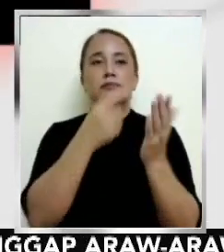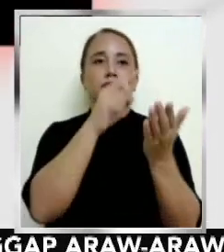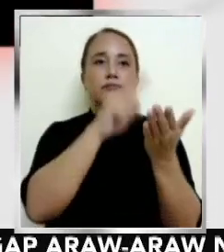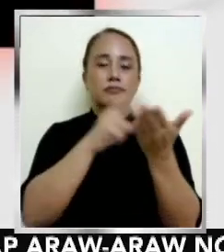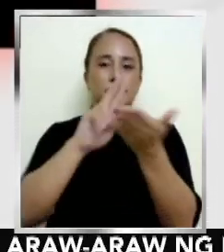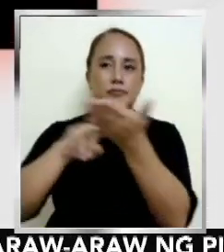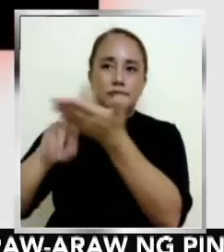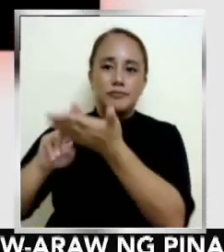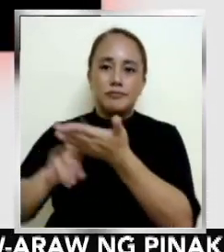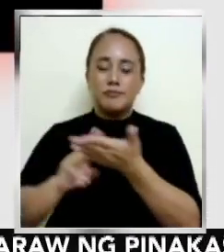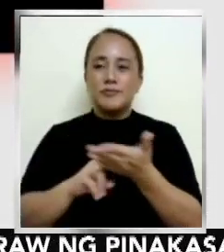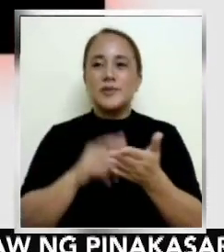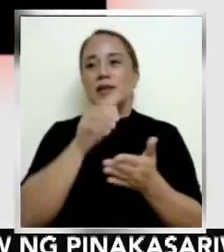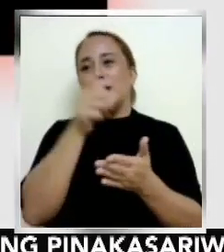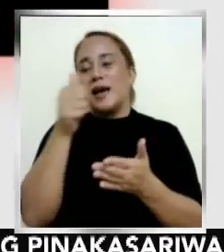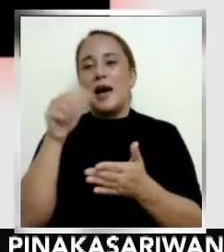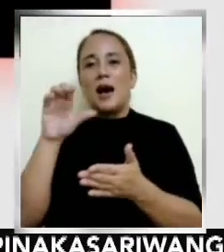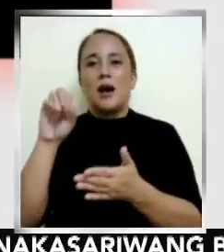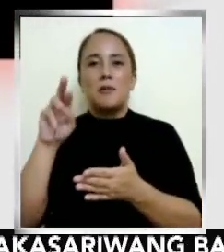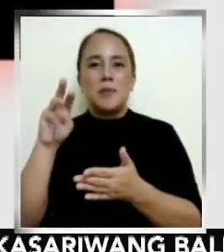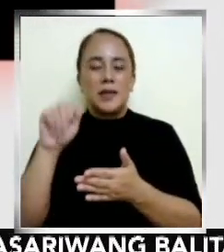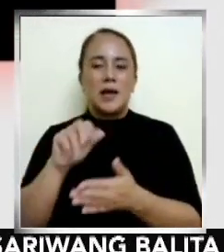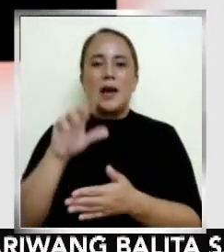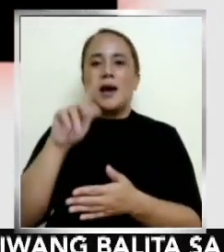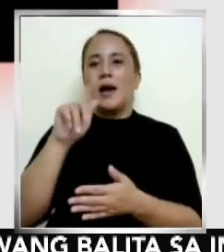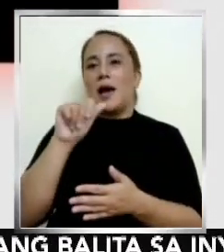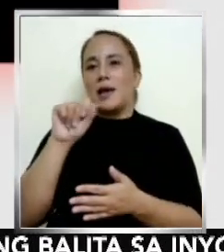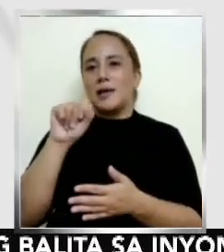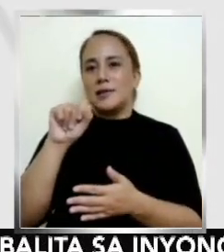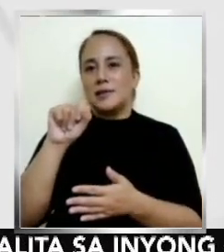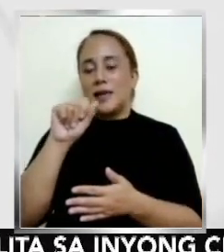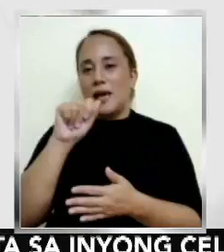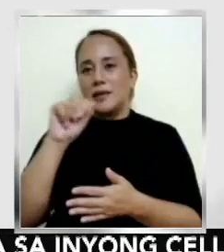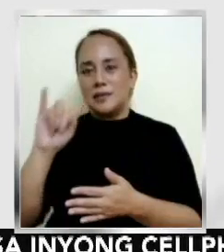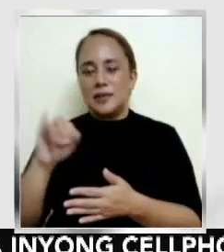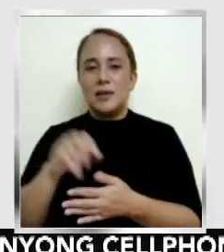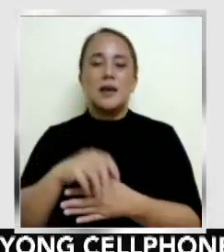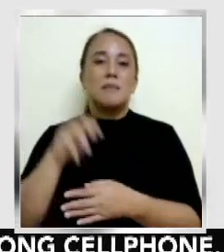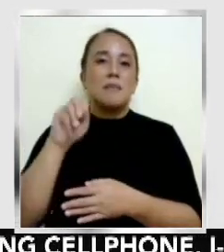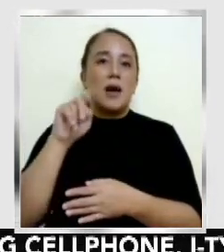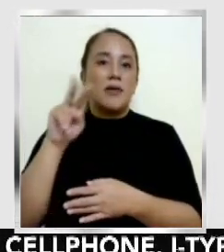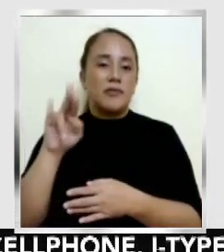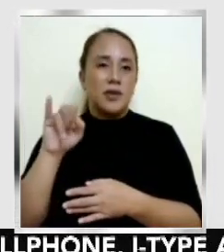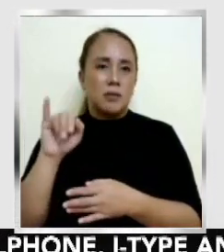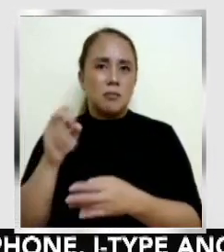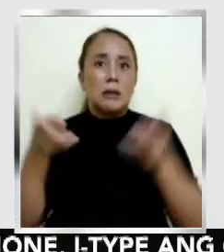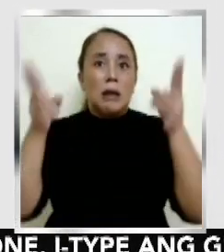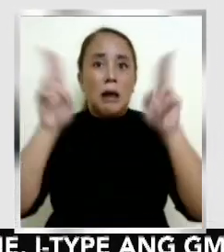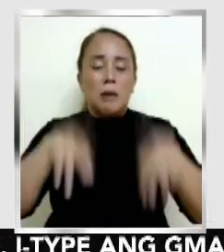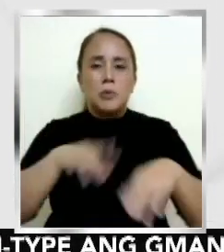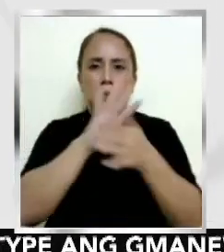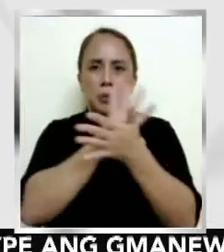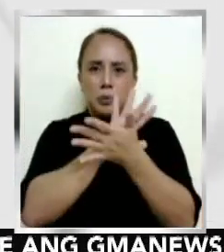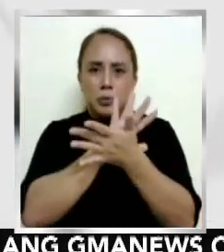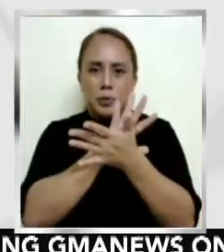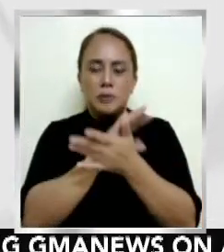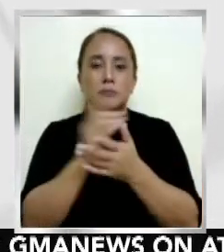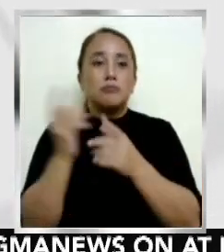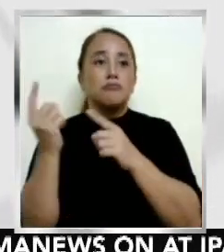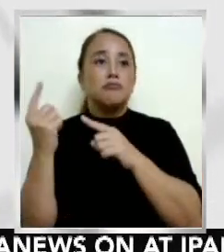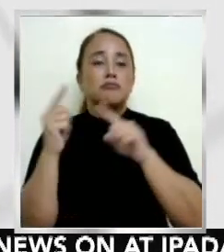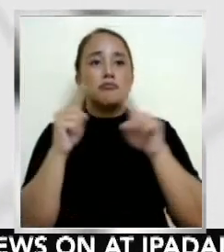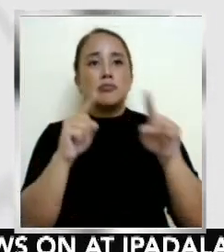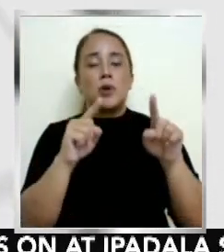Carmina, Cassie at Mavy. But the pandemic happened. Kaya nang magpunta si Africa sa